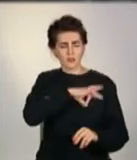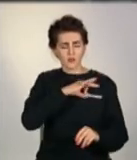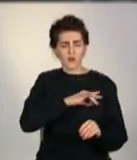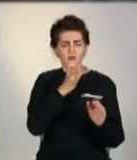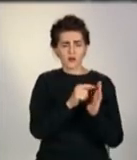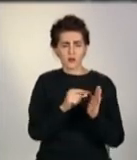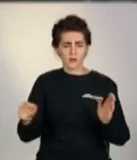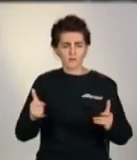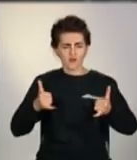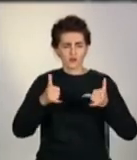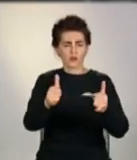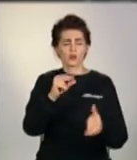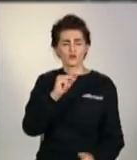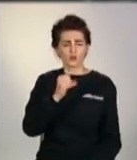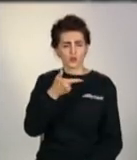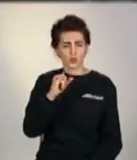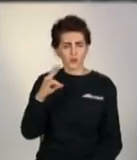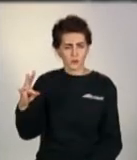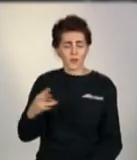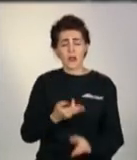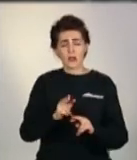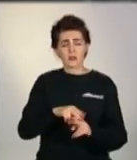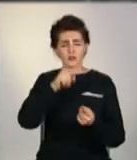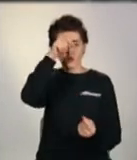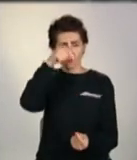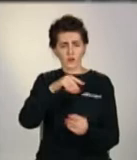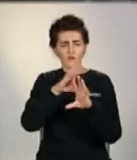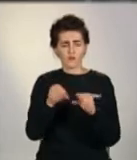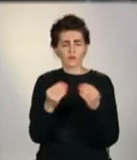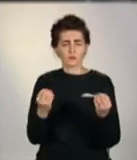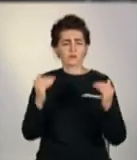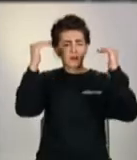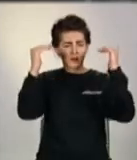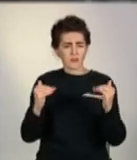в период заливки чугуна. Ну, соответственно, как говорится, и снизит